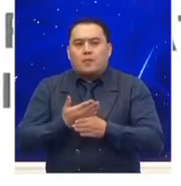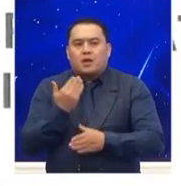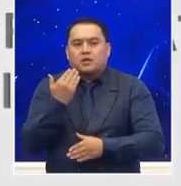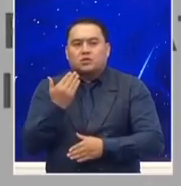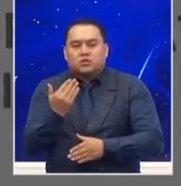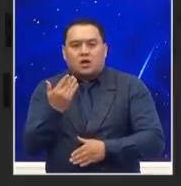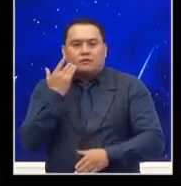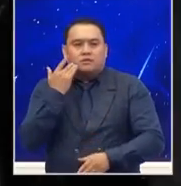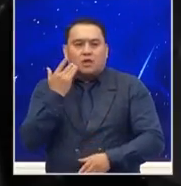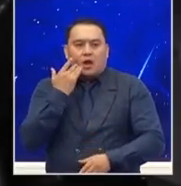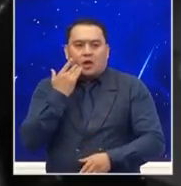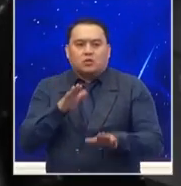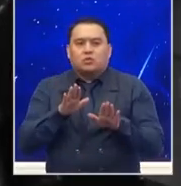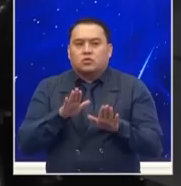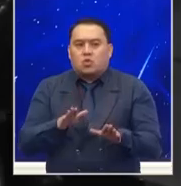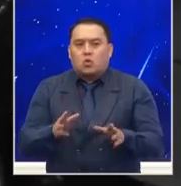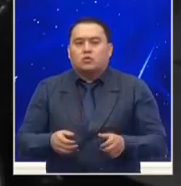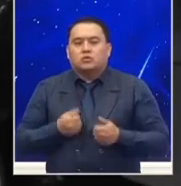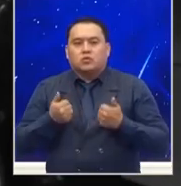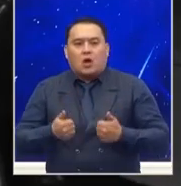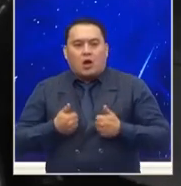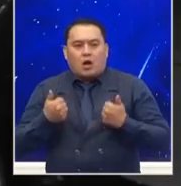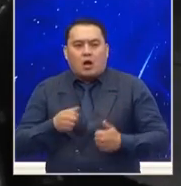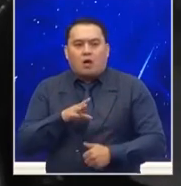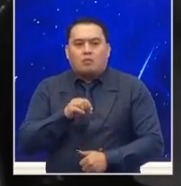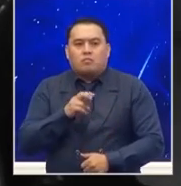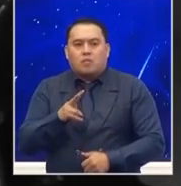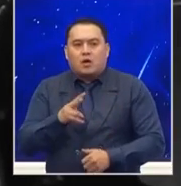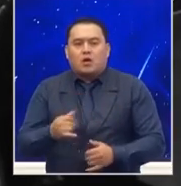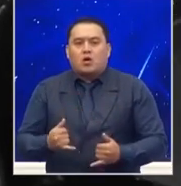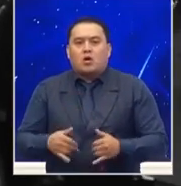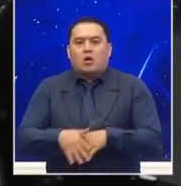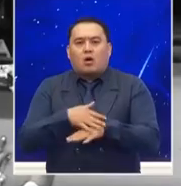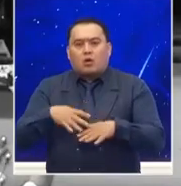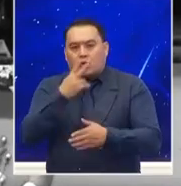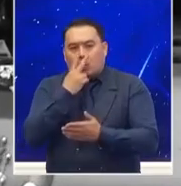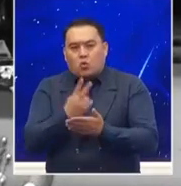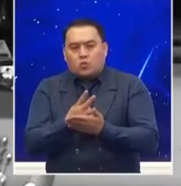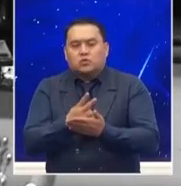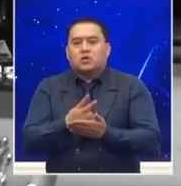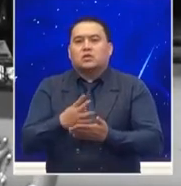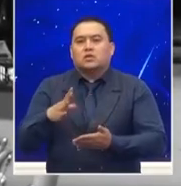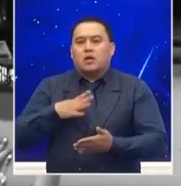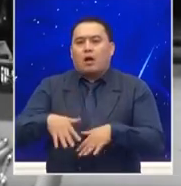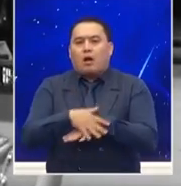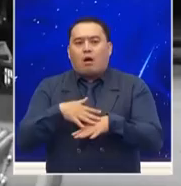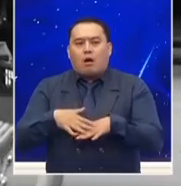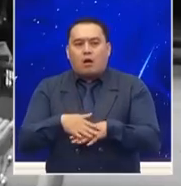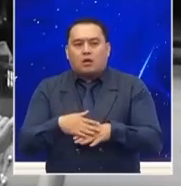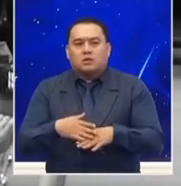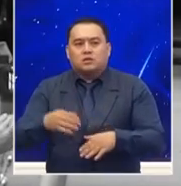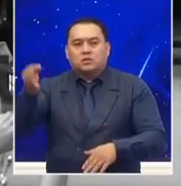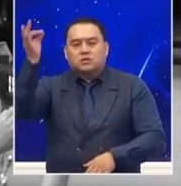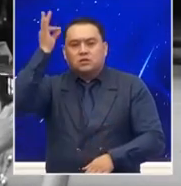үстімен жүрмеді, осылайша көзі тірісінде Абай ұлы шарапатын күллі қазаққа көрсетті. Енді сол дүйім жұрты егіле еске